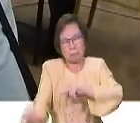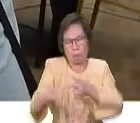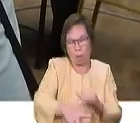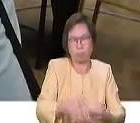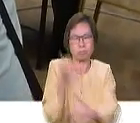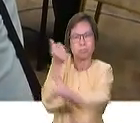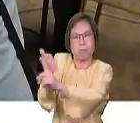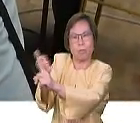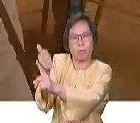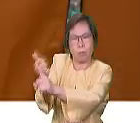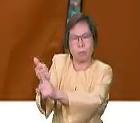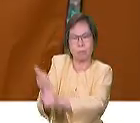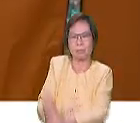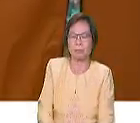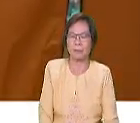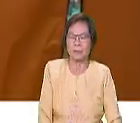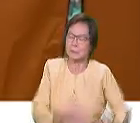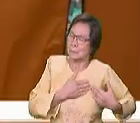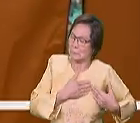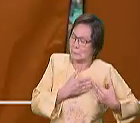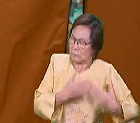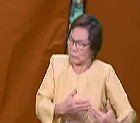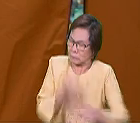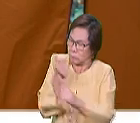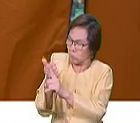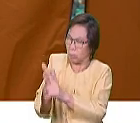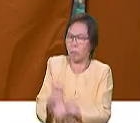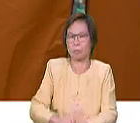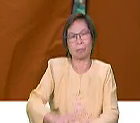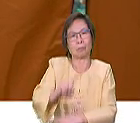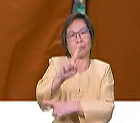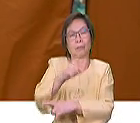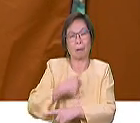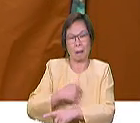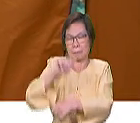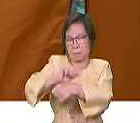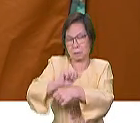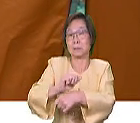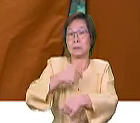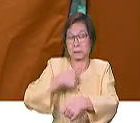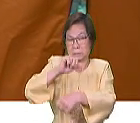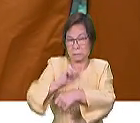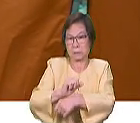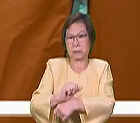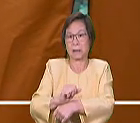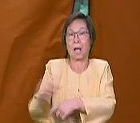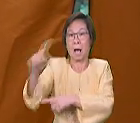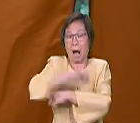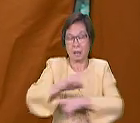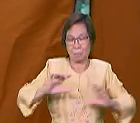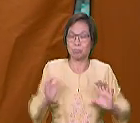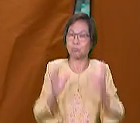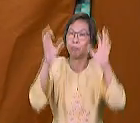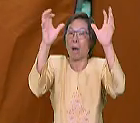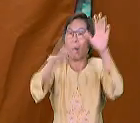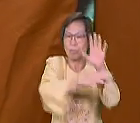diri mereka sendiri. Pertama lah bekerja di Hari Raya ni, dan kita faham sebenarnya tujuan kita bekerja ni